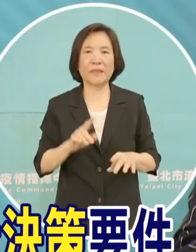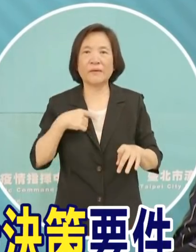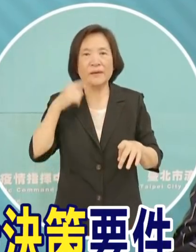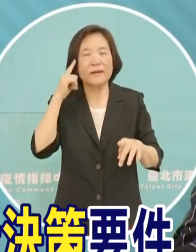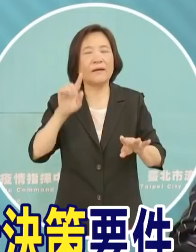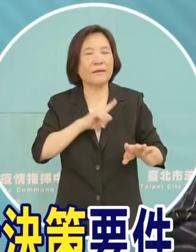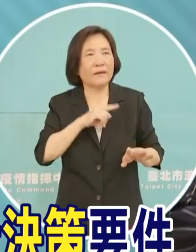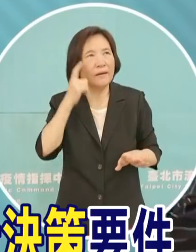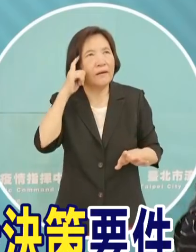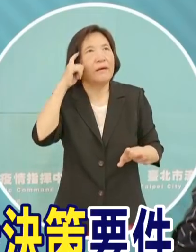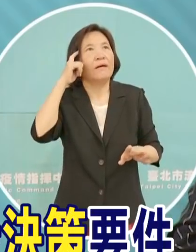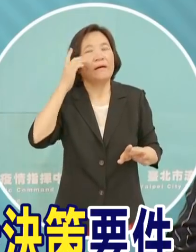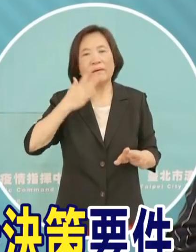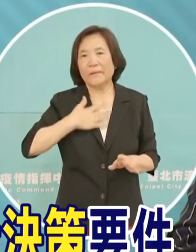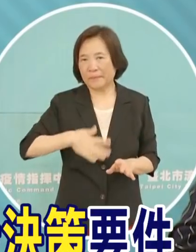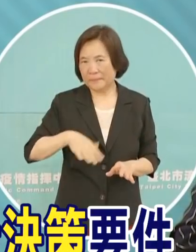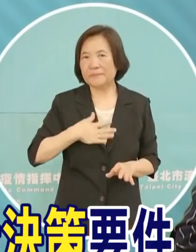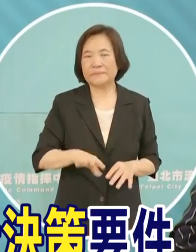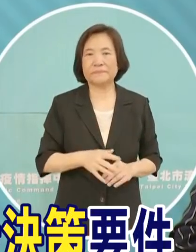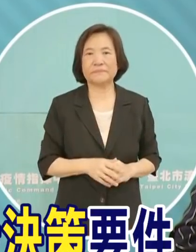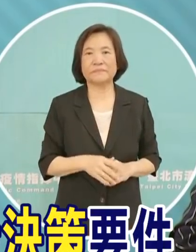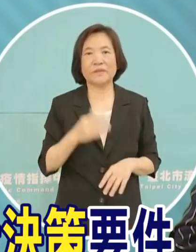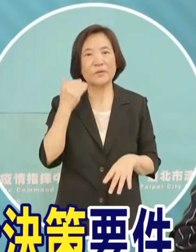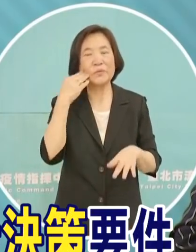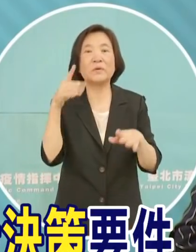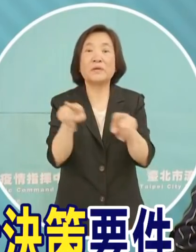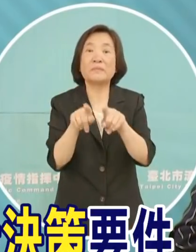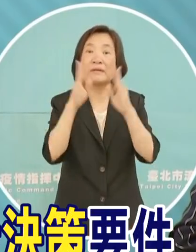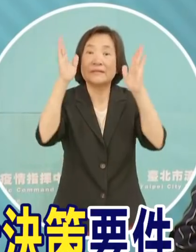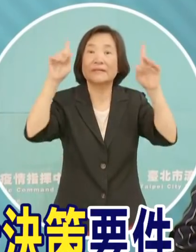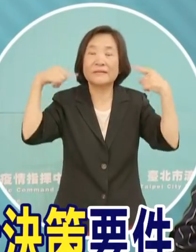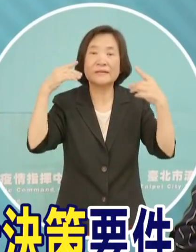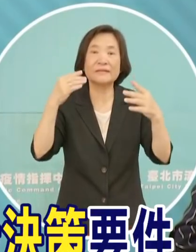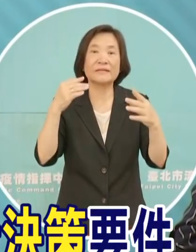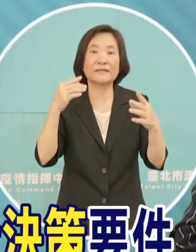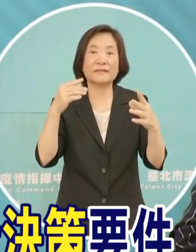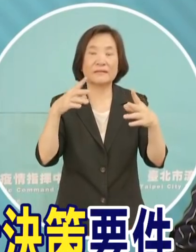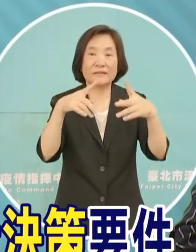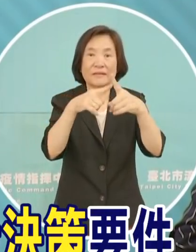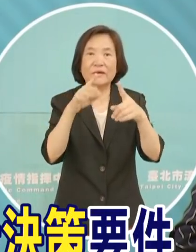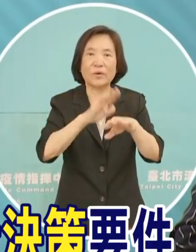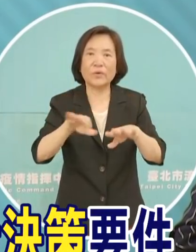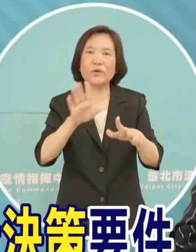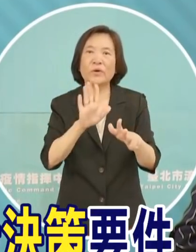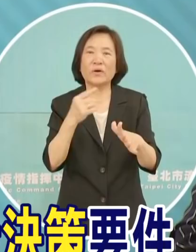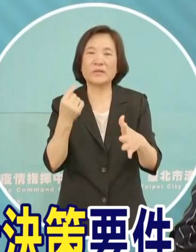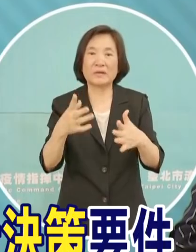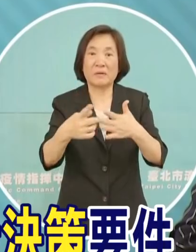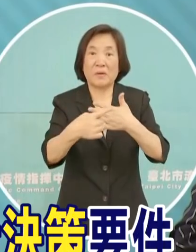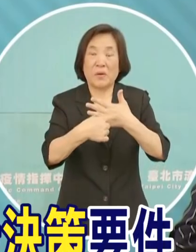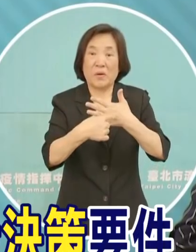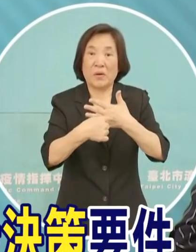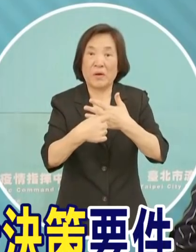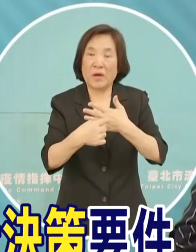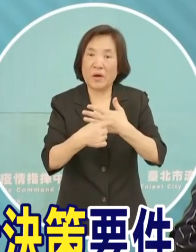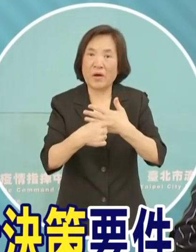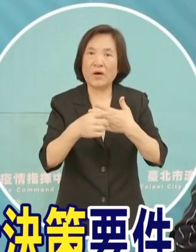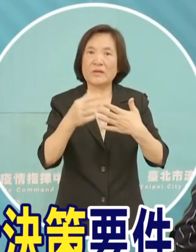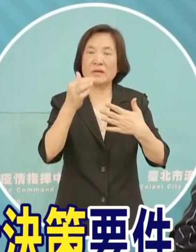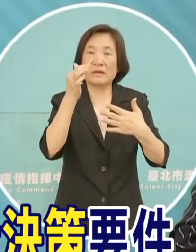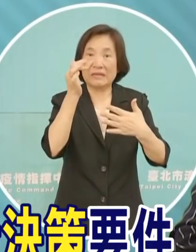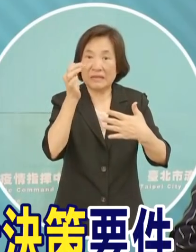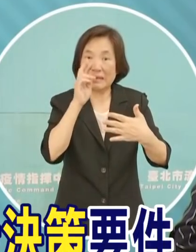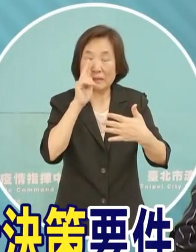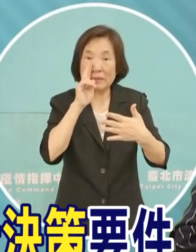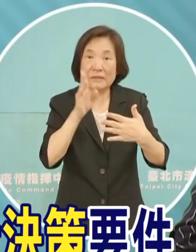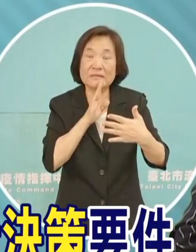概心里有数了，就是说，如果是正常人来做哈，常常会出现伪阳性，这有可能。那如果是